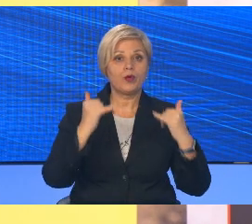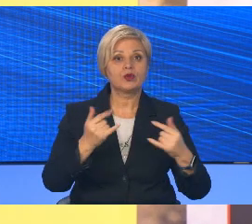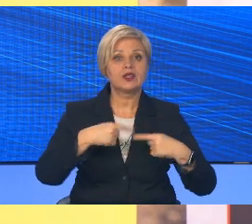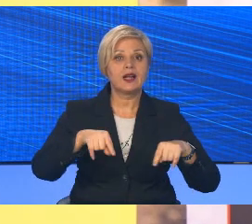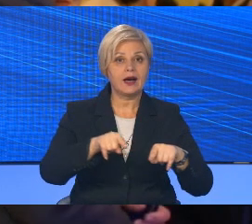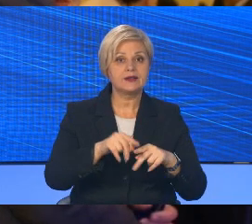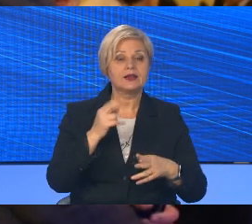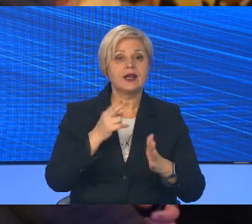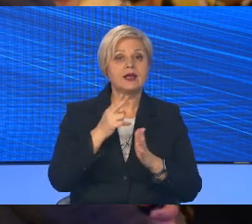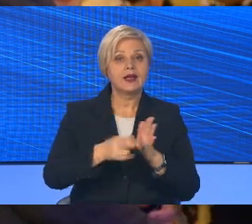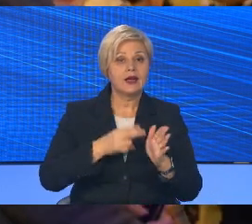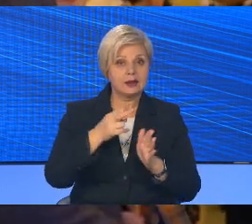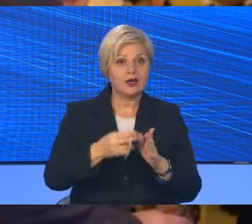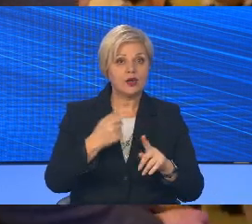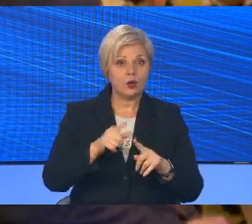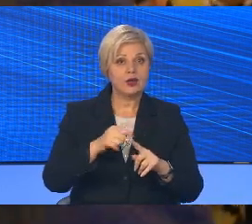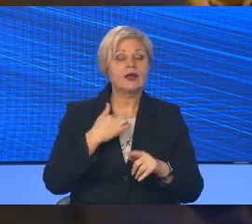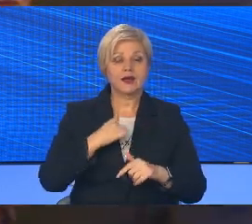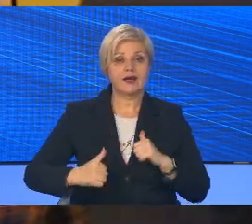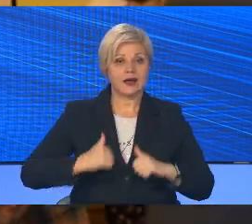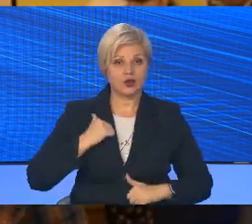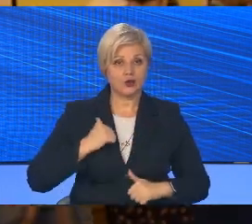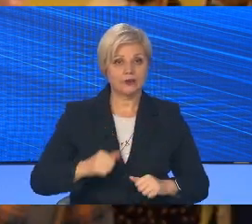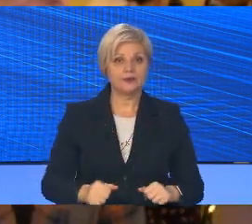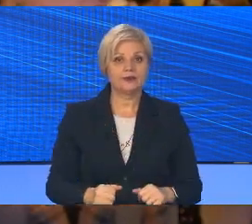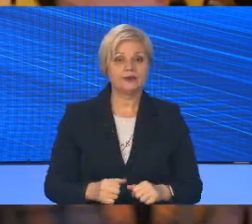отделения дороги. Поэтому это ценно, я этим горжусь.